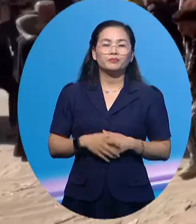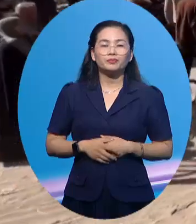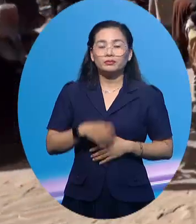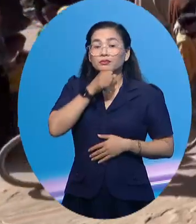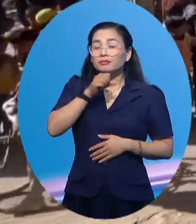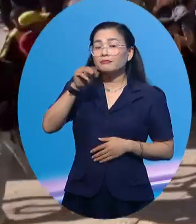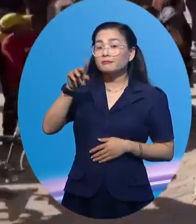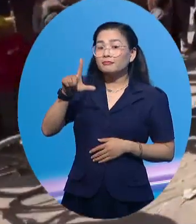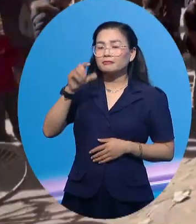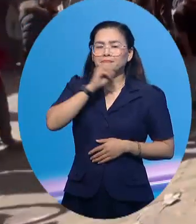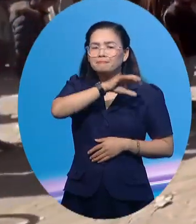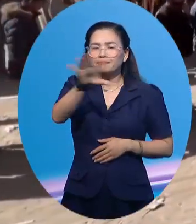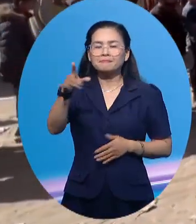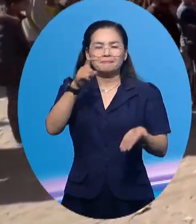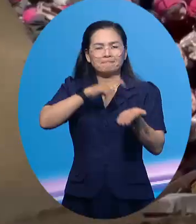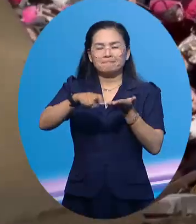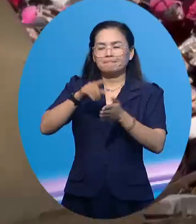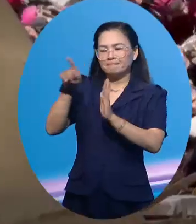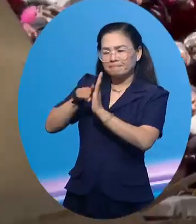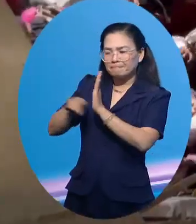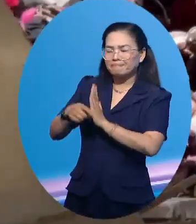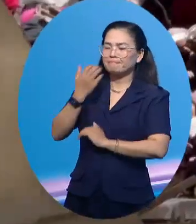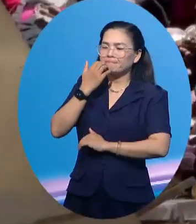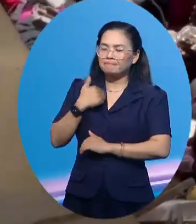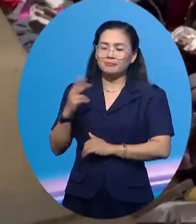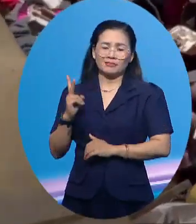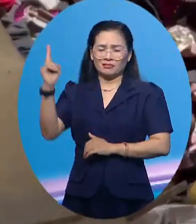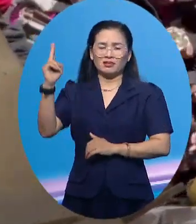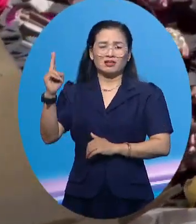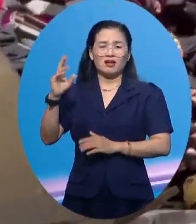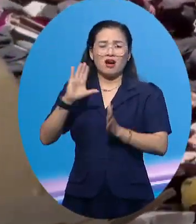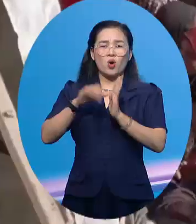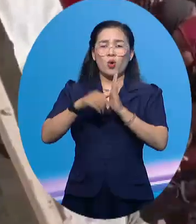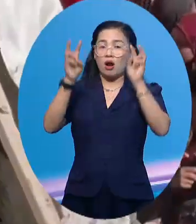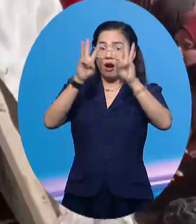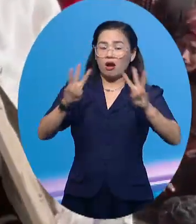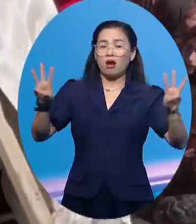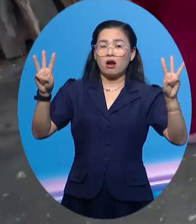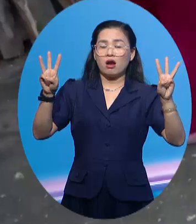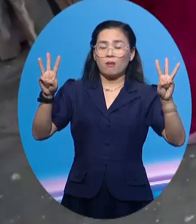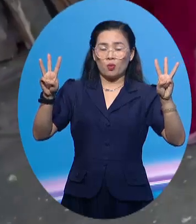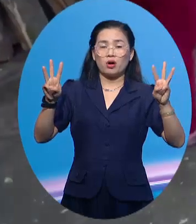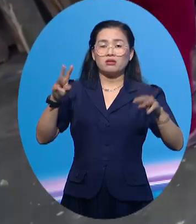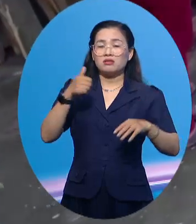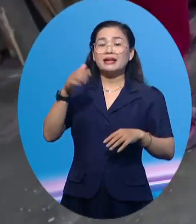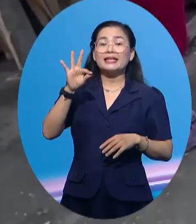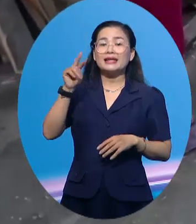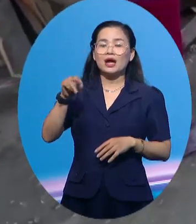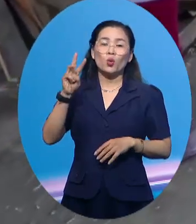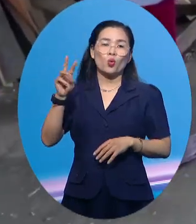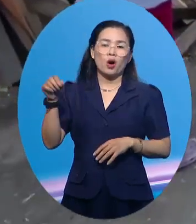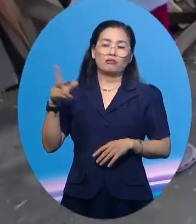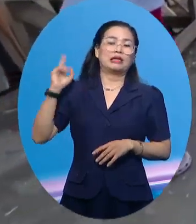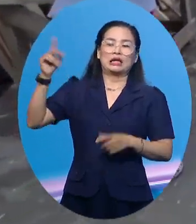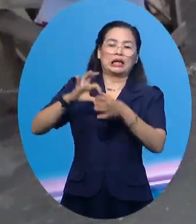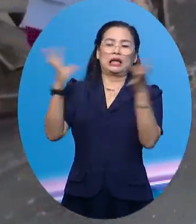m cho biết Mỹ đã phản đối việc Israel cắt Đức quan hệ với cơ quan liên hiệp quốc về người tị nạn Palestine un trước đó